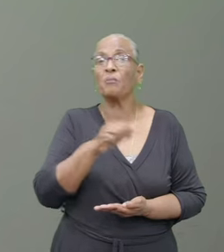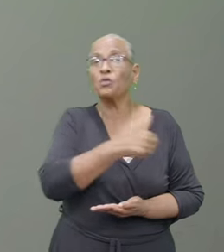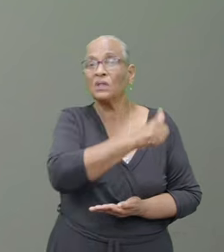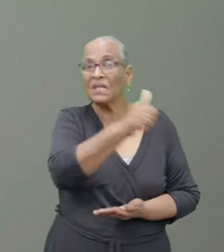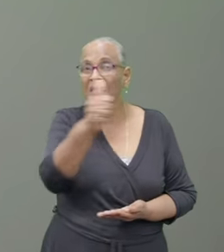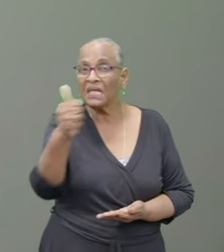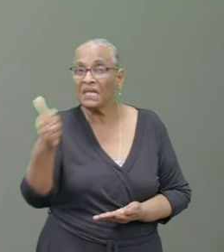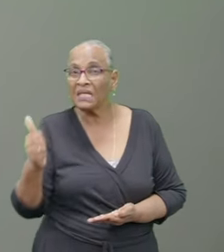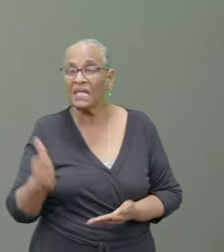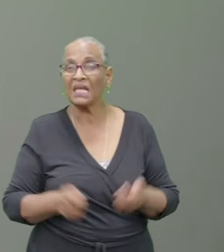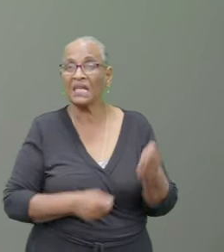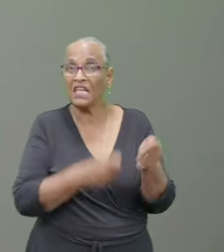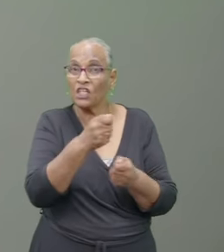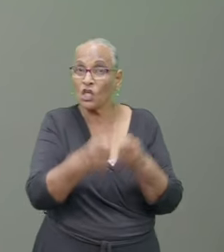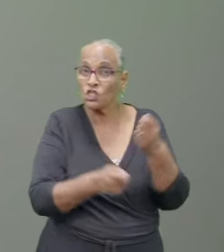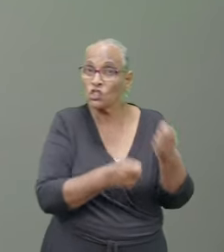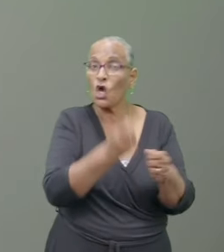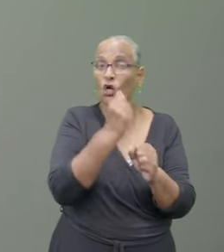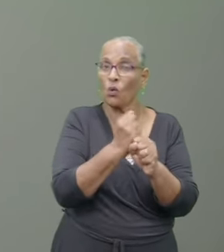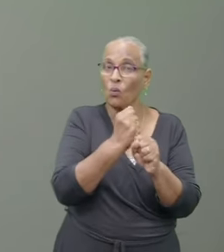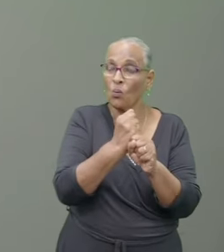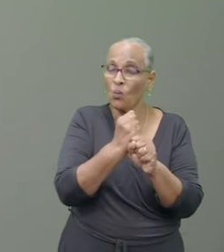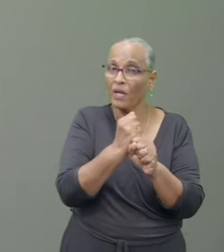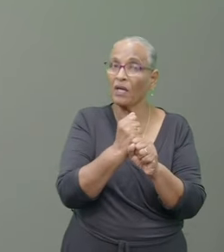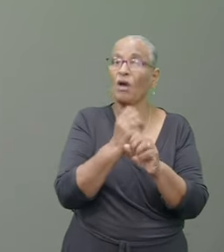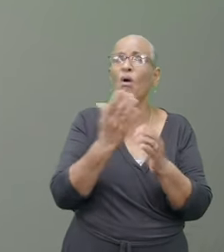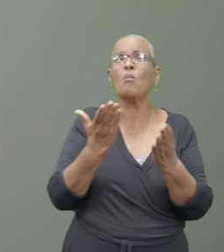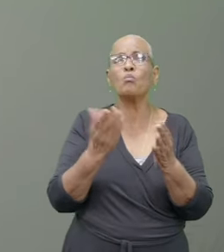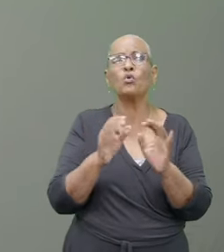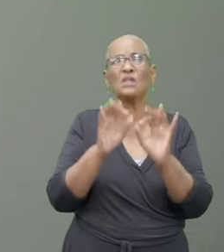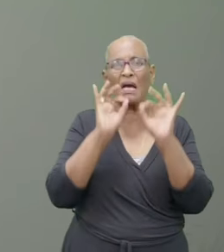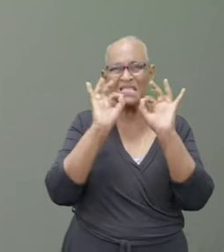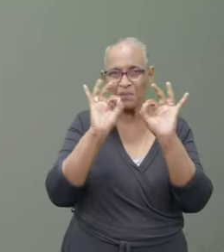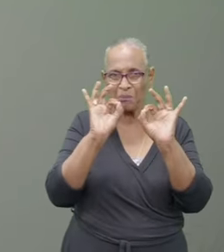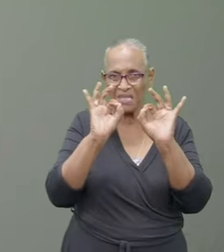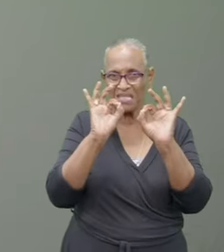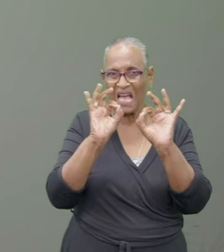in de zorgsector conform een bepaalde loonreeks betaald